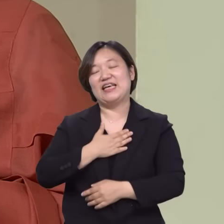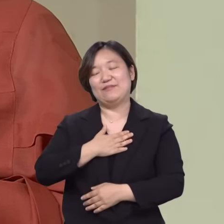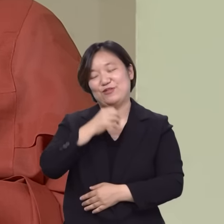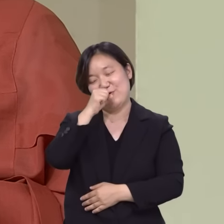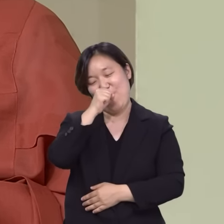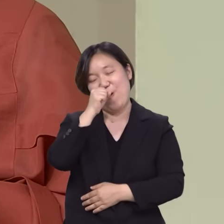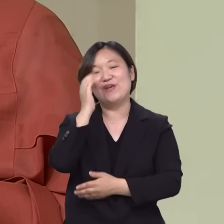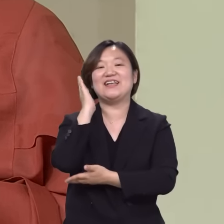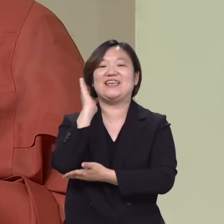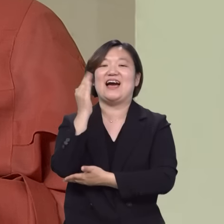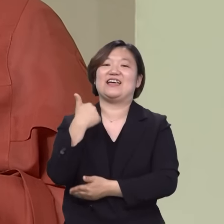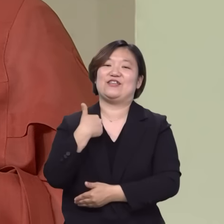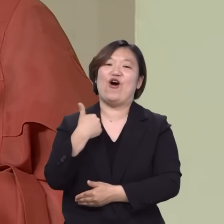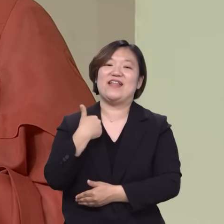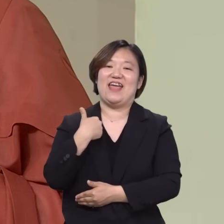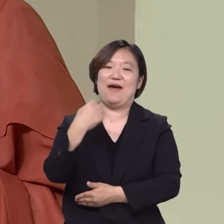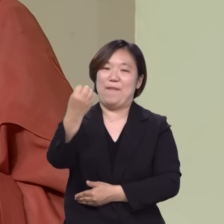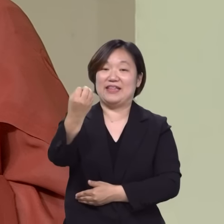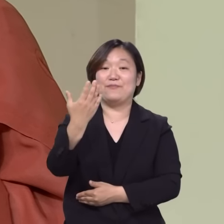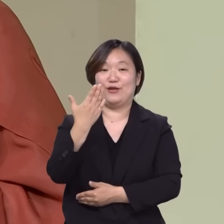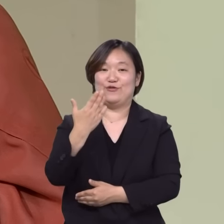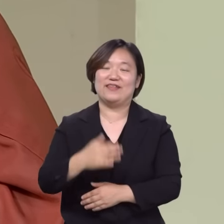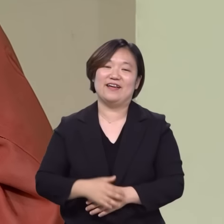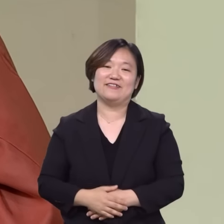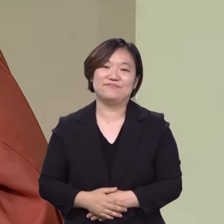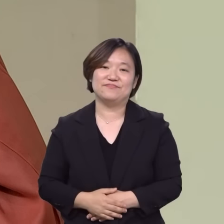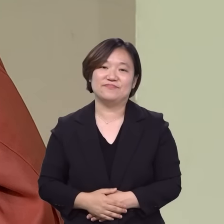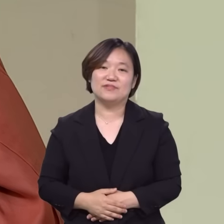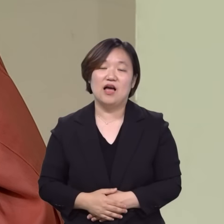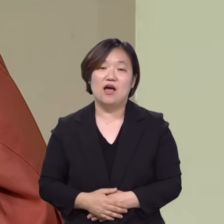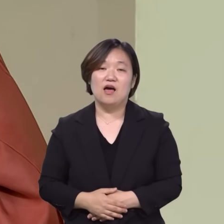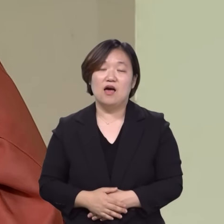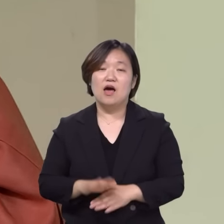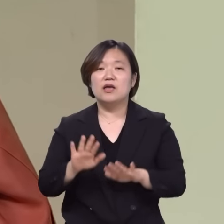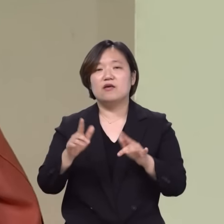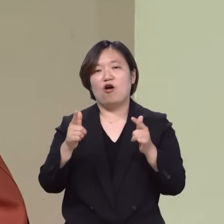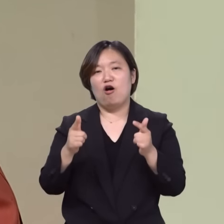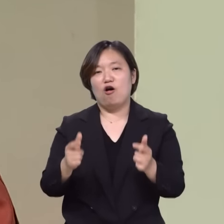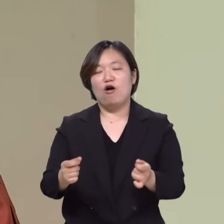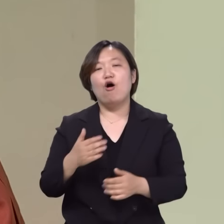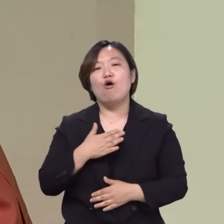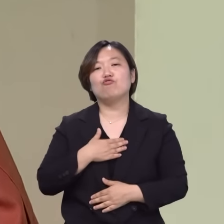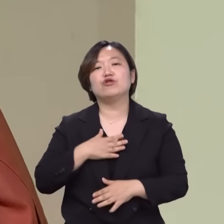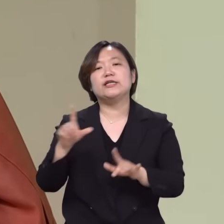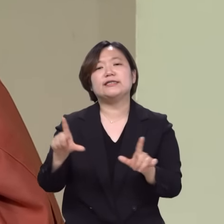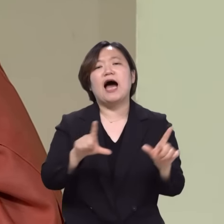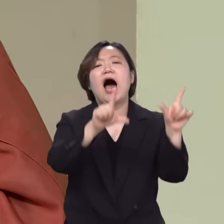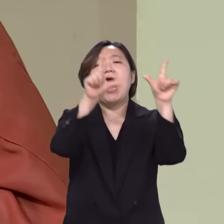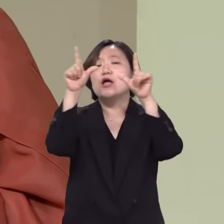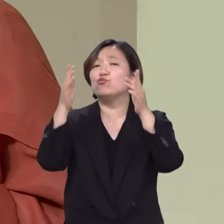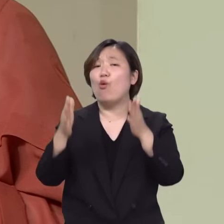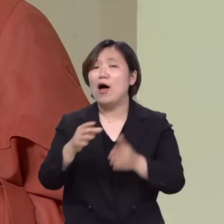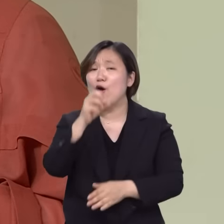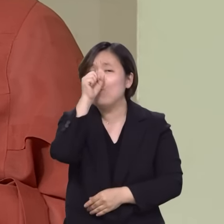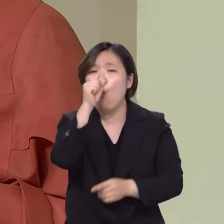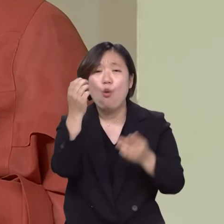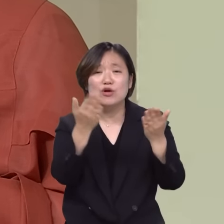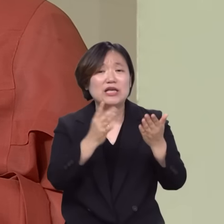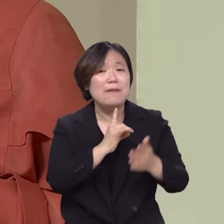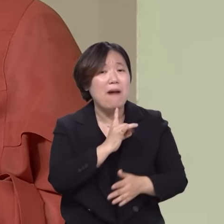들려 주셨습니다 이와 같이 우리가 인생을 살다 보면 좋은 일만 있을 수가 없습니다 그렇지